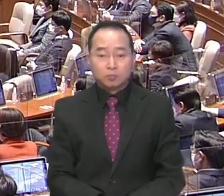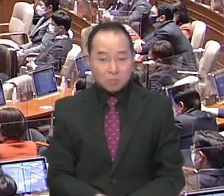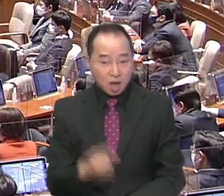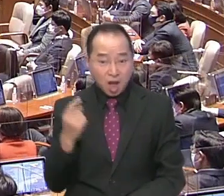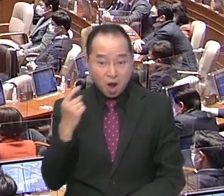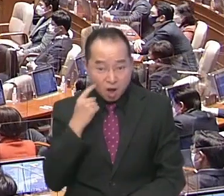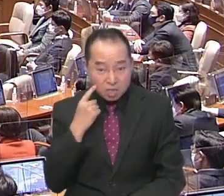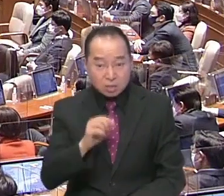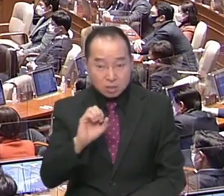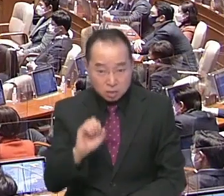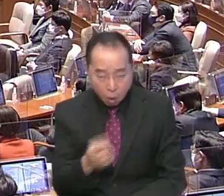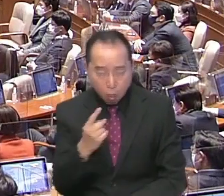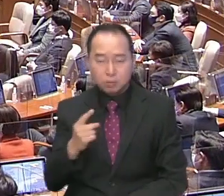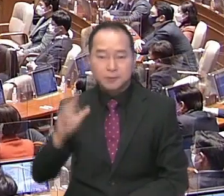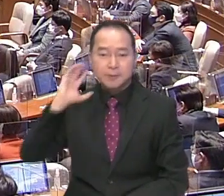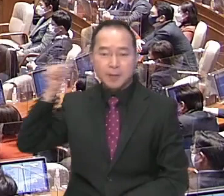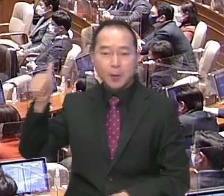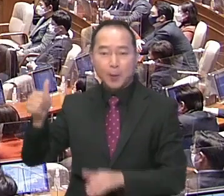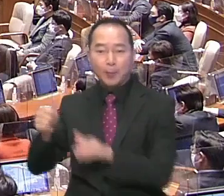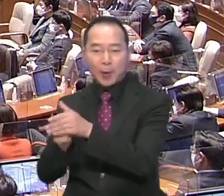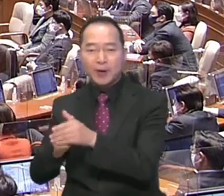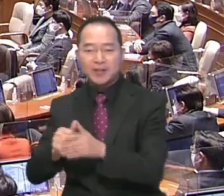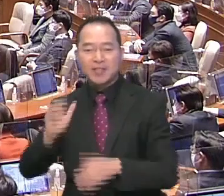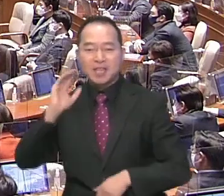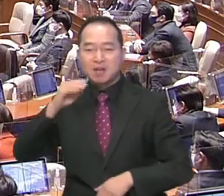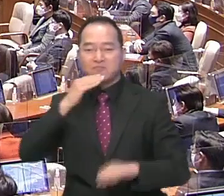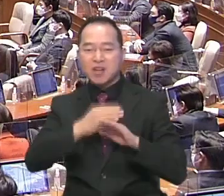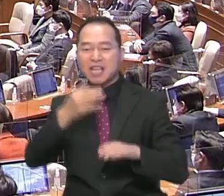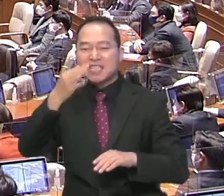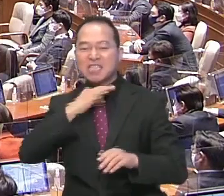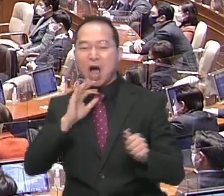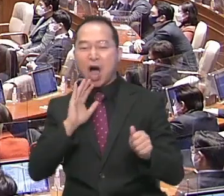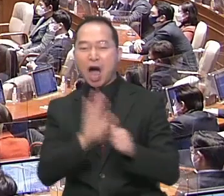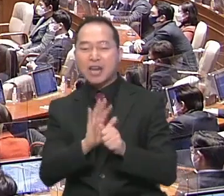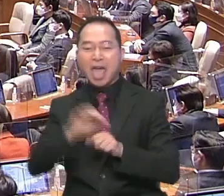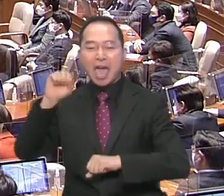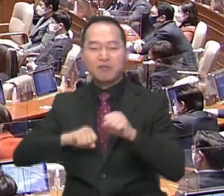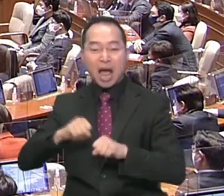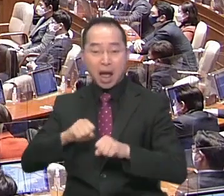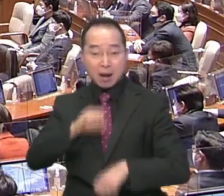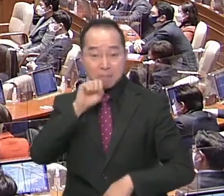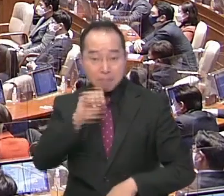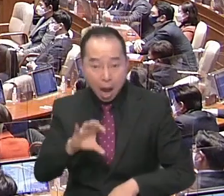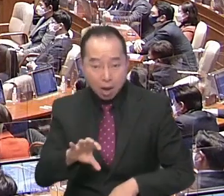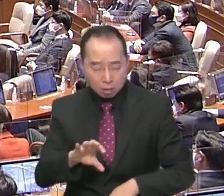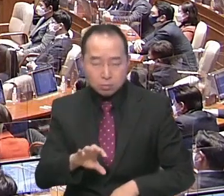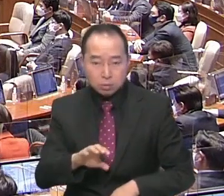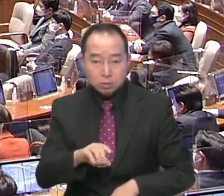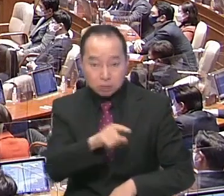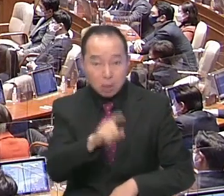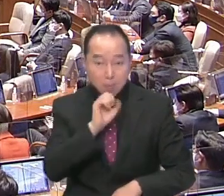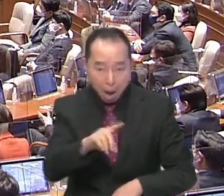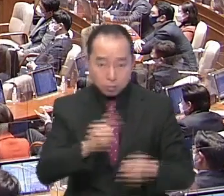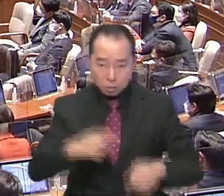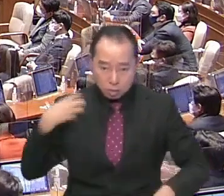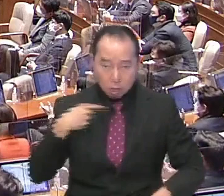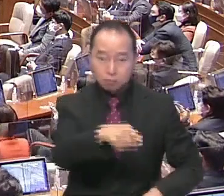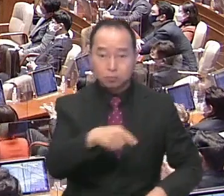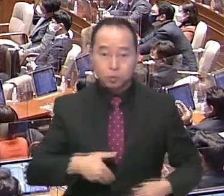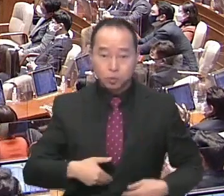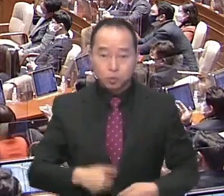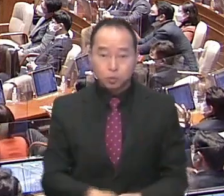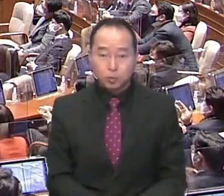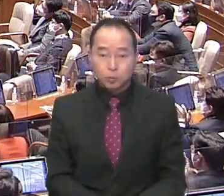거짓을 토대로 대통령을 향해 이적 행위라고까지 공격했으면 무거운 책임을 지는 것이 당연합니다.